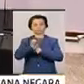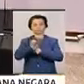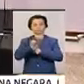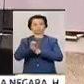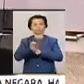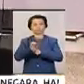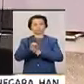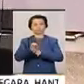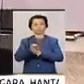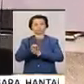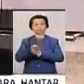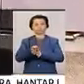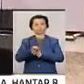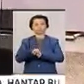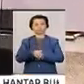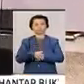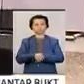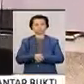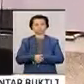Kata tak ada tempat jauh.